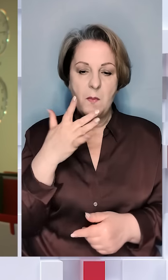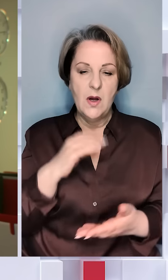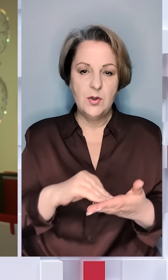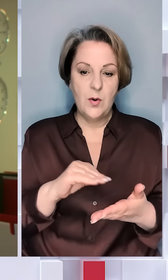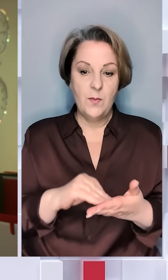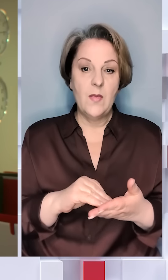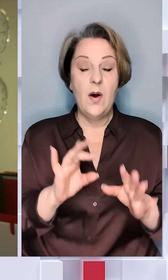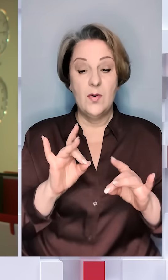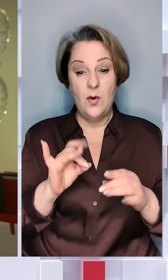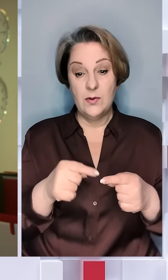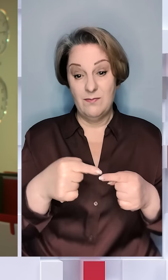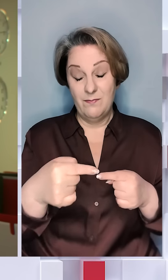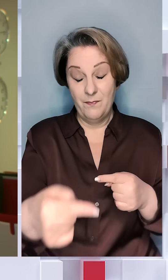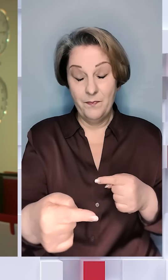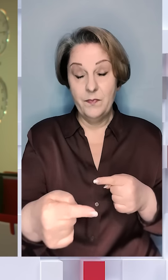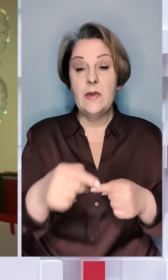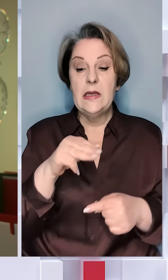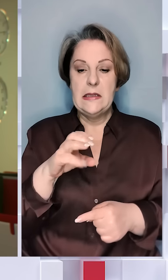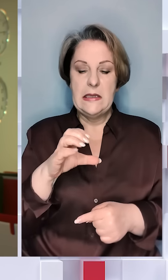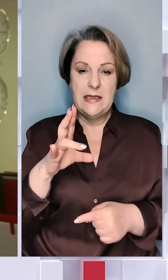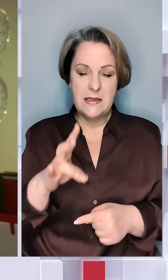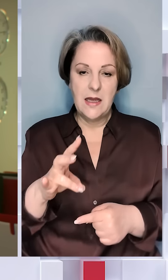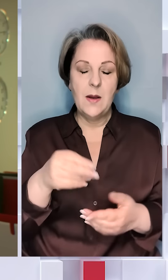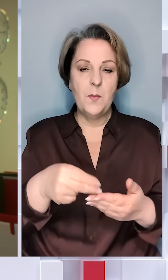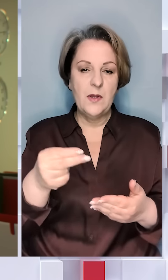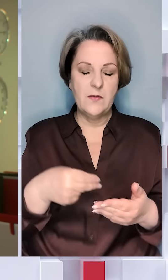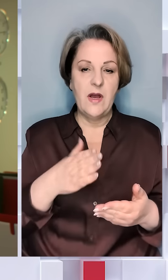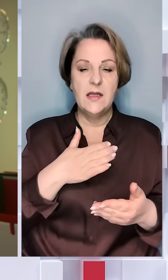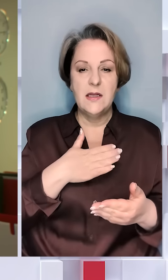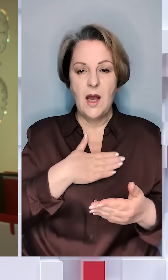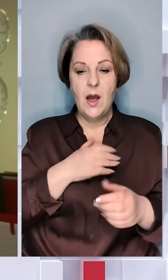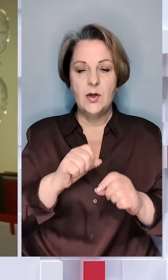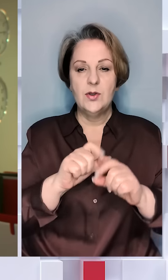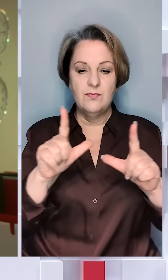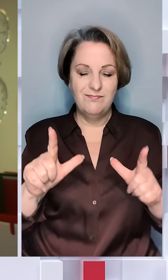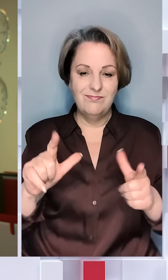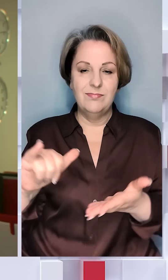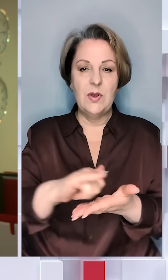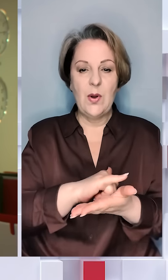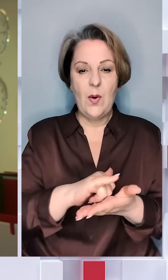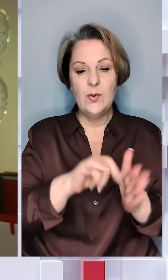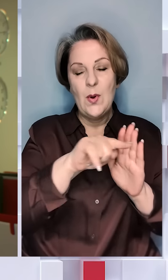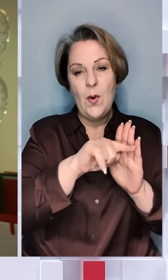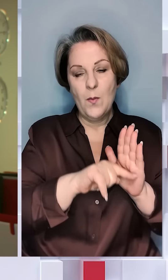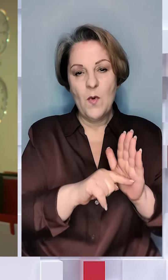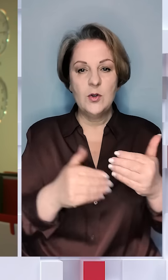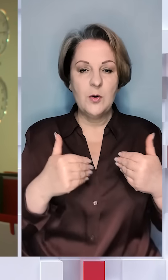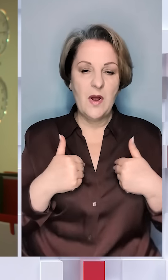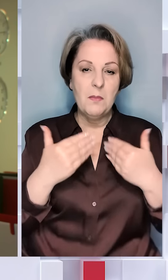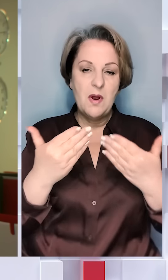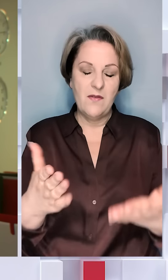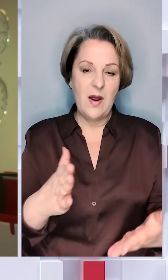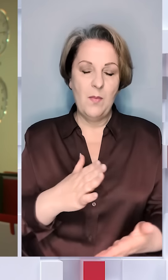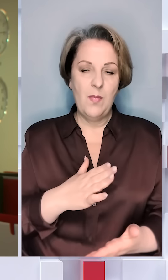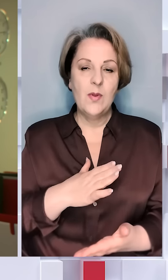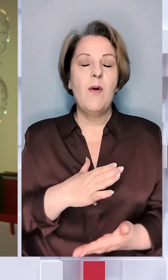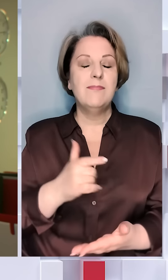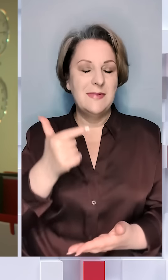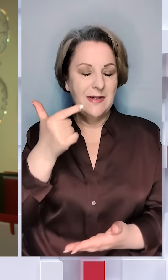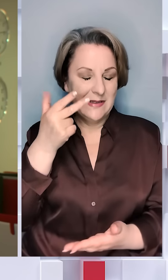мить. Я Соломія Вітвіцька, це ТСН. Одразу підписуйтесь на наш YouTube, дивіться ефір і обов'язково коментуйте, щоб вам і нам було ще